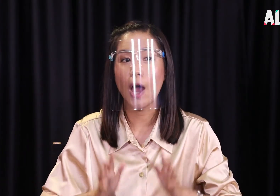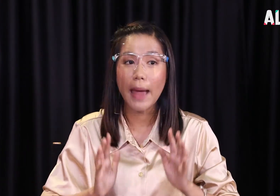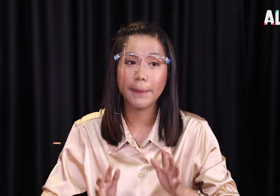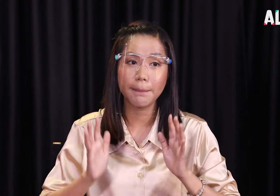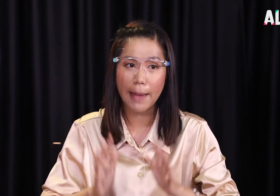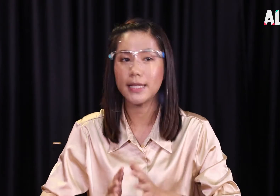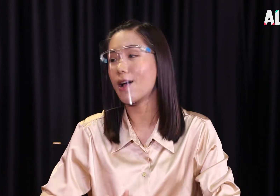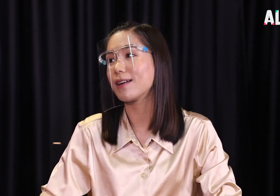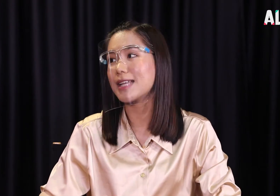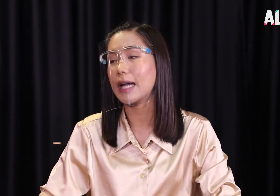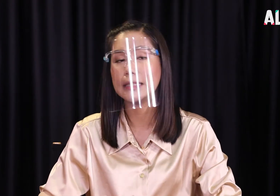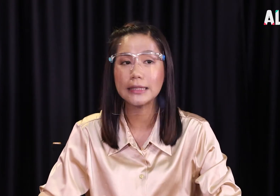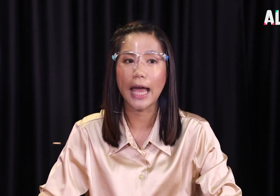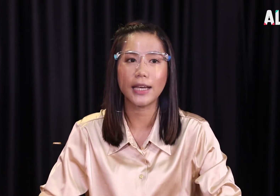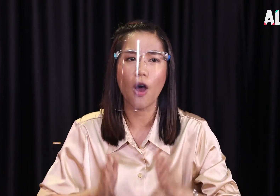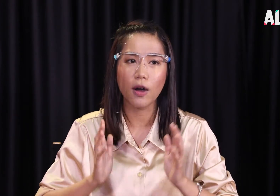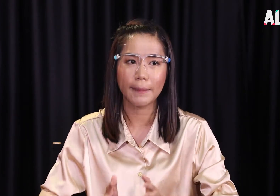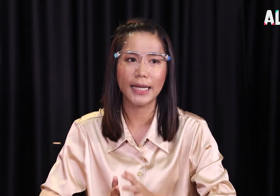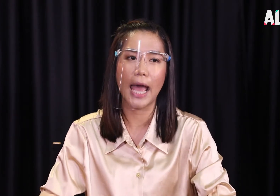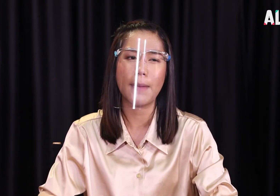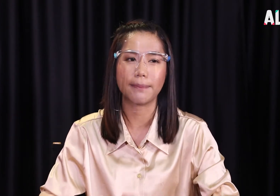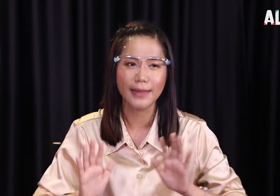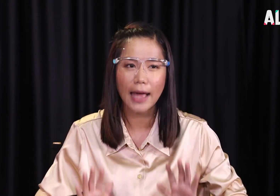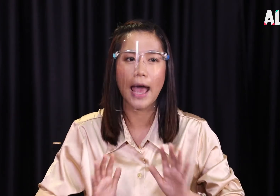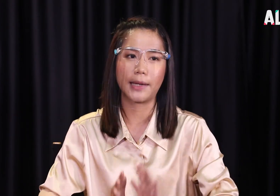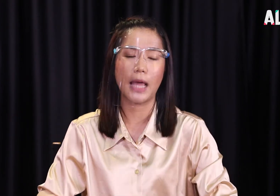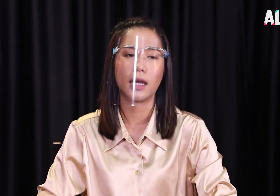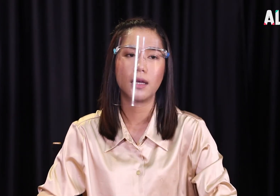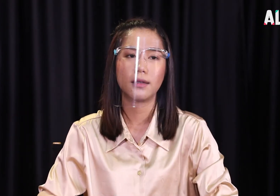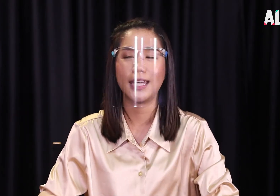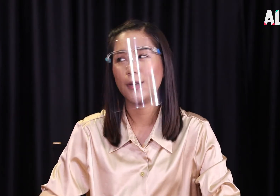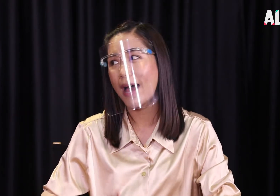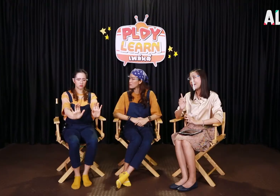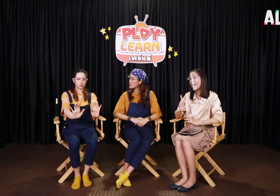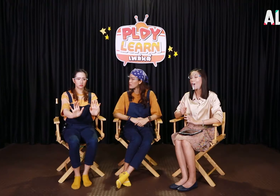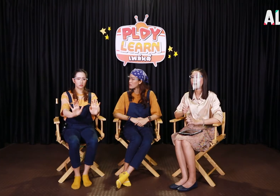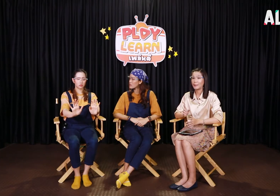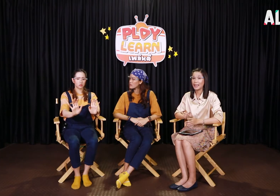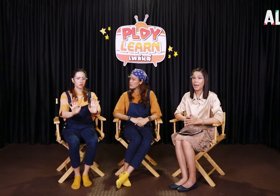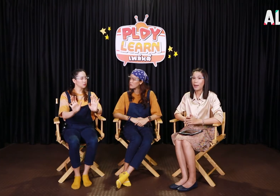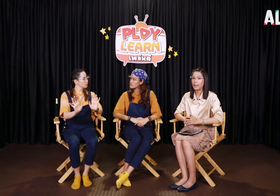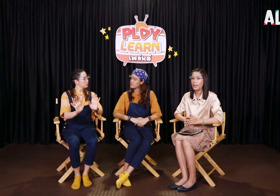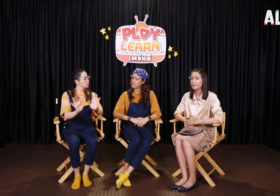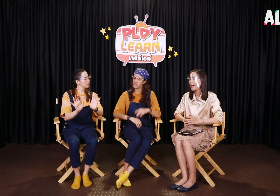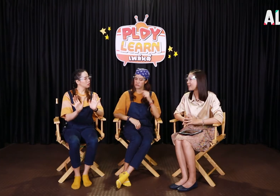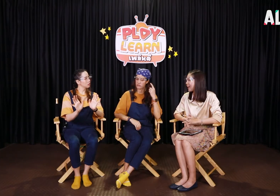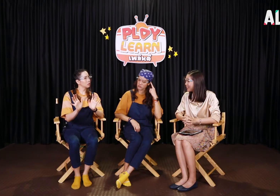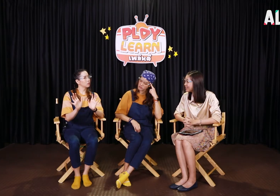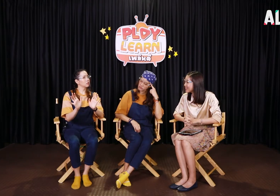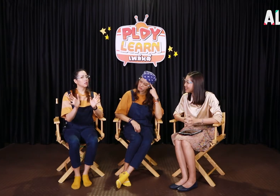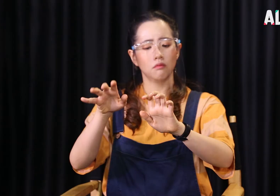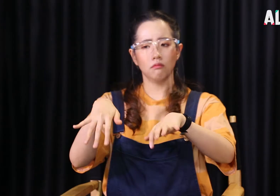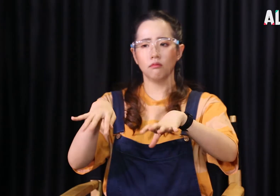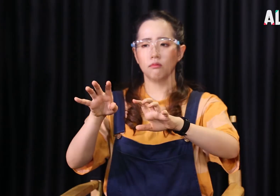ต่อมาเป็นแบบที่สองนะจ๊ะคือการออกกำลังกายแบบต้านทานน้ำหนักคิดว่าการออกกำลังกายแบบนี้ทำยังไง